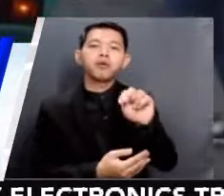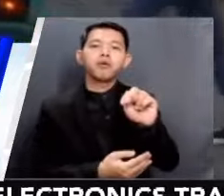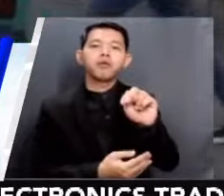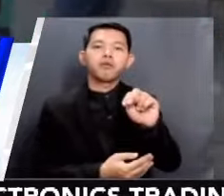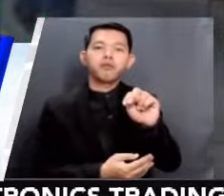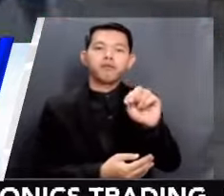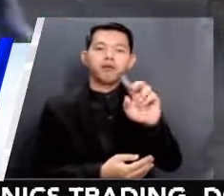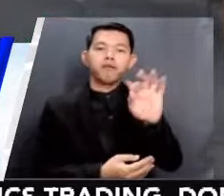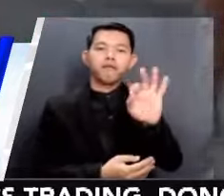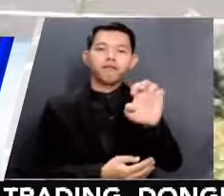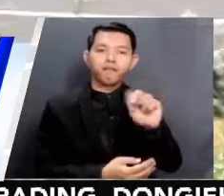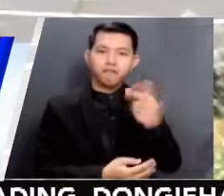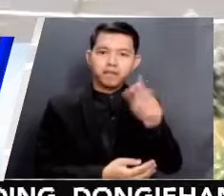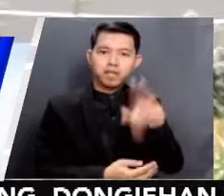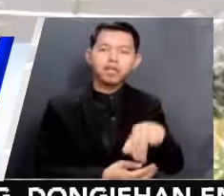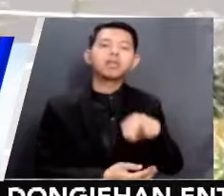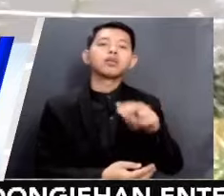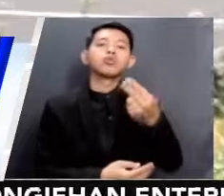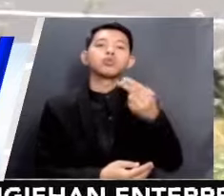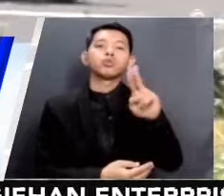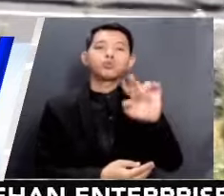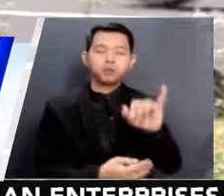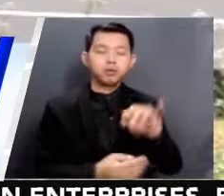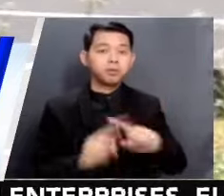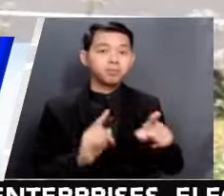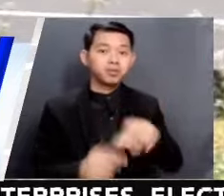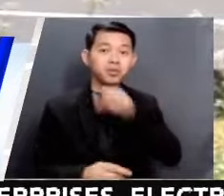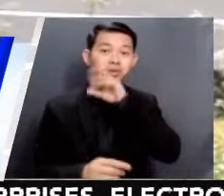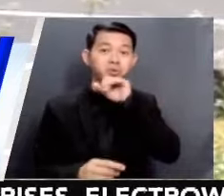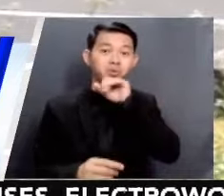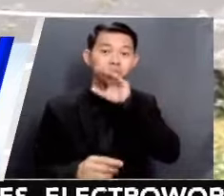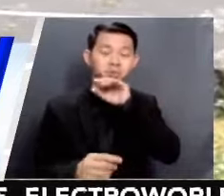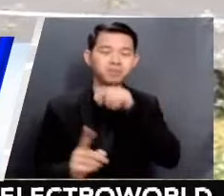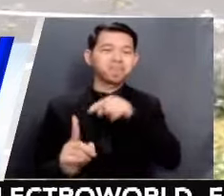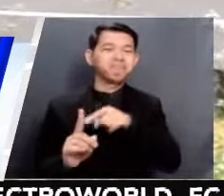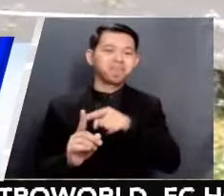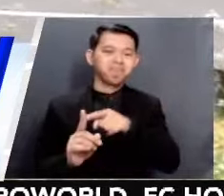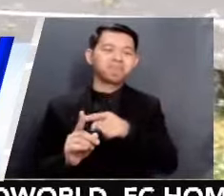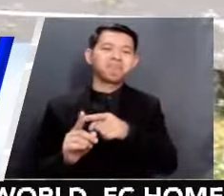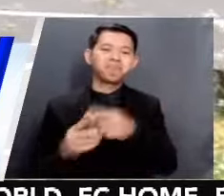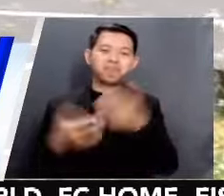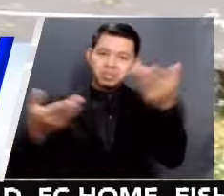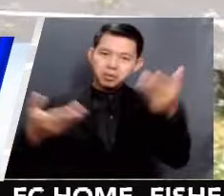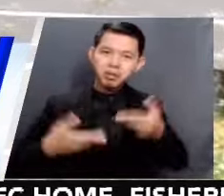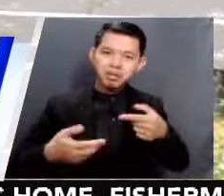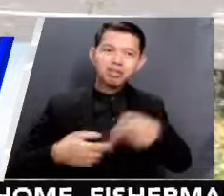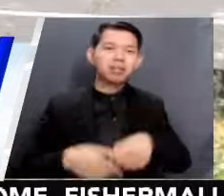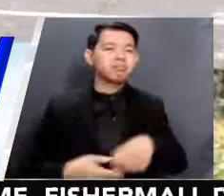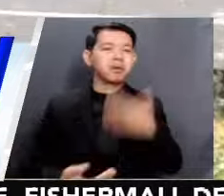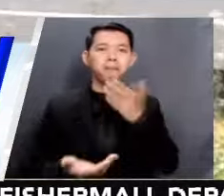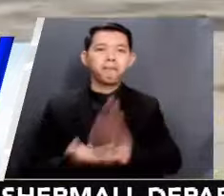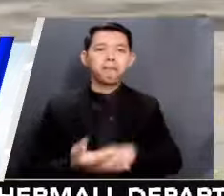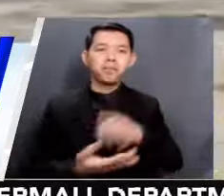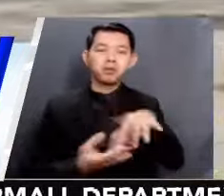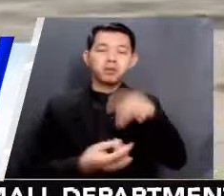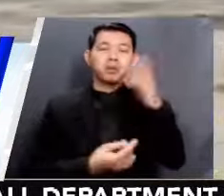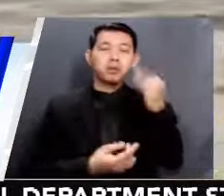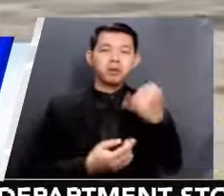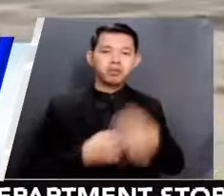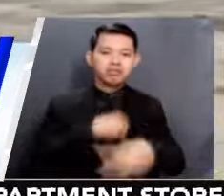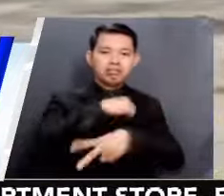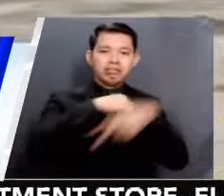elemento, parang pinapasok pa ng lola sa loob ng kanyang bahay ang masasamang espiritu. 10,000 pesos ng cash at nasa 2.5